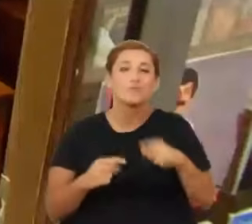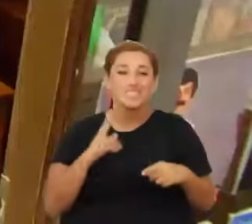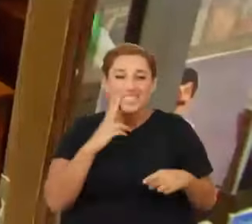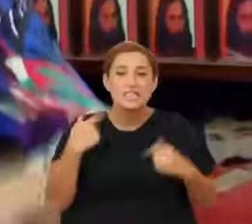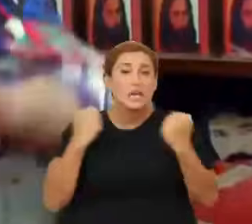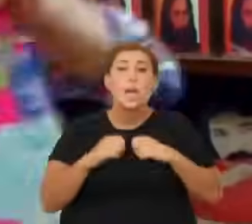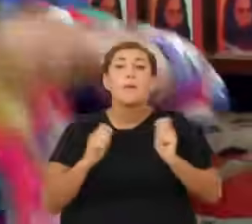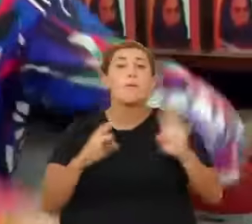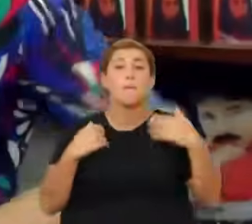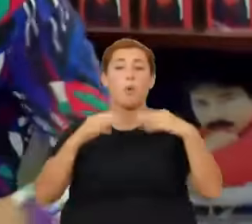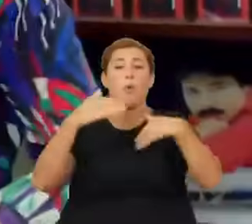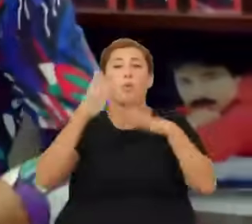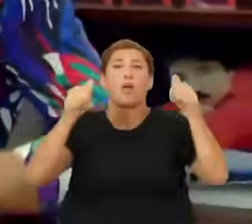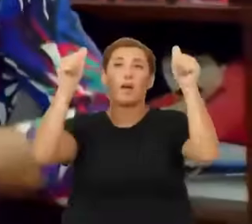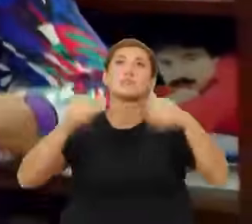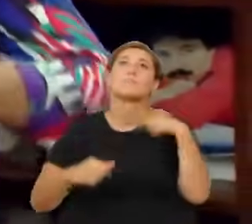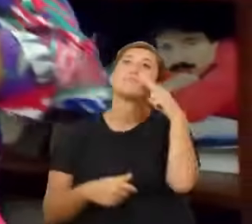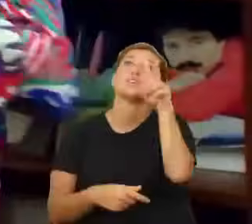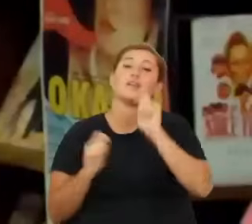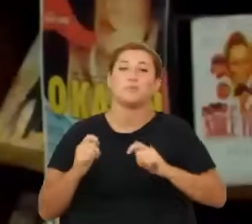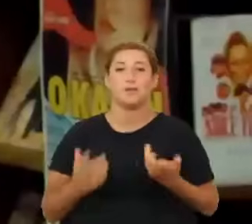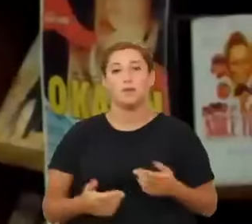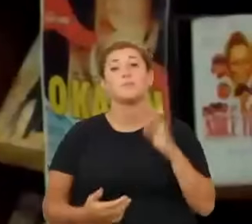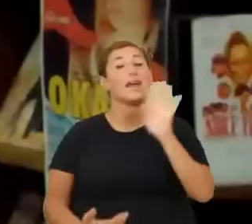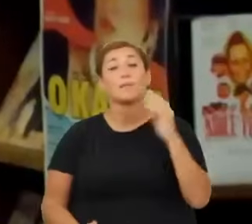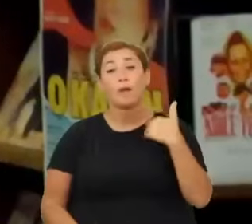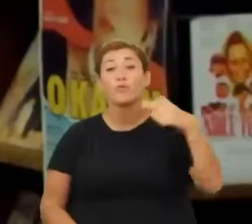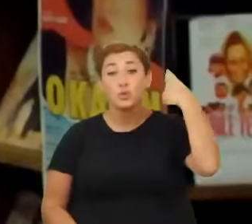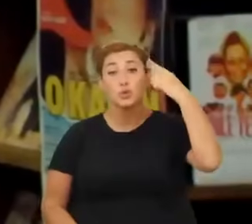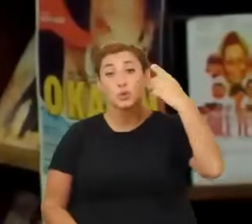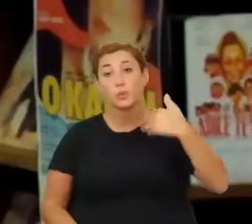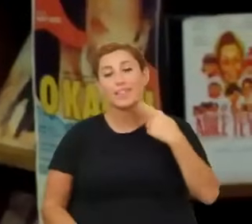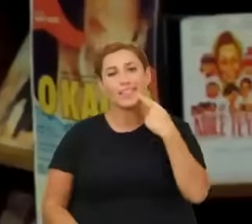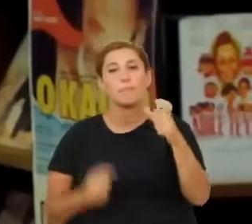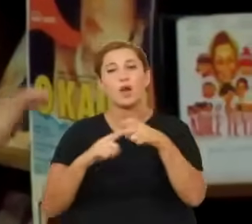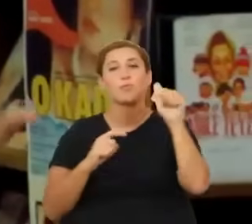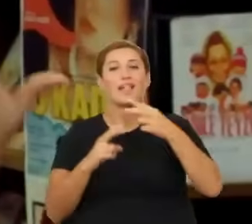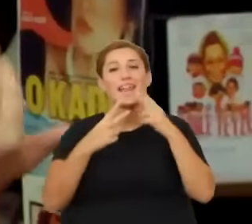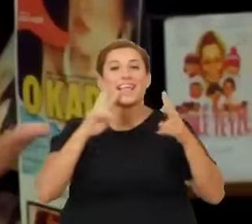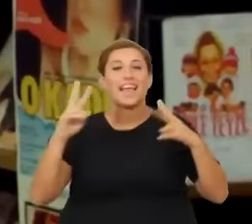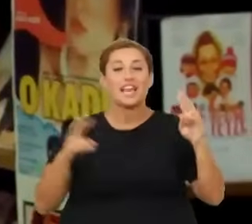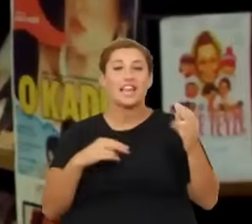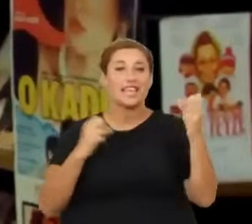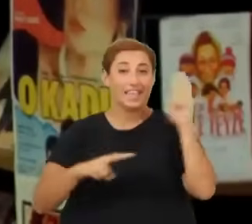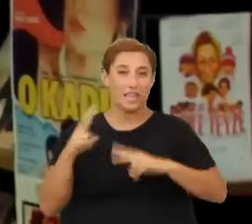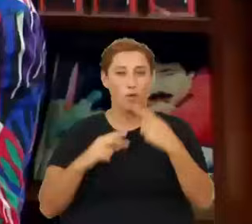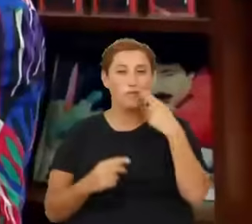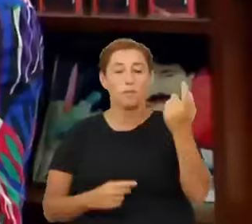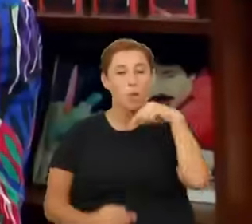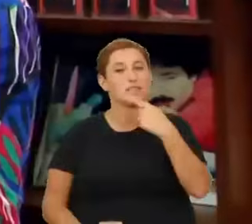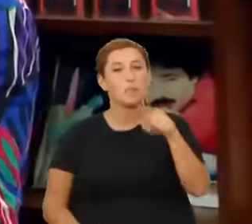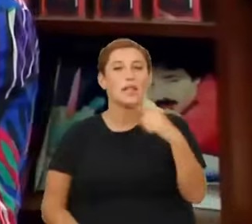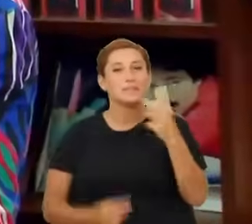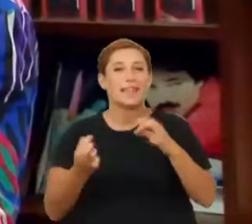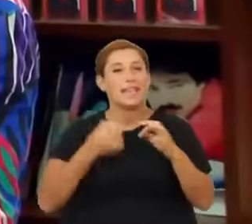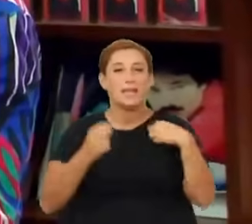giyemem ki. Ben bunu poster diye odaya asar bakarım. Ay. Ay ben düşündüm ki, dedim ki Ergun böyle renkli renkli şeyler giyiyor ya dedim. O yüzden dedim öyle